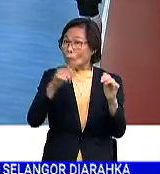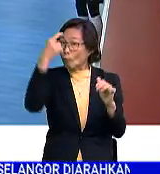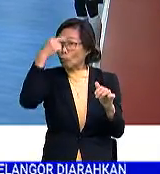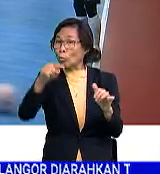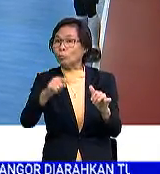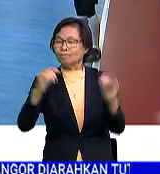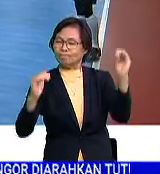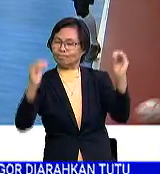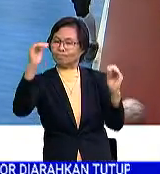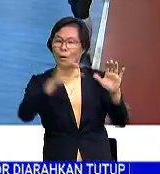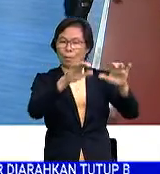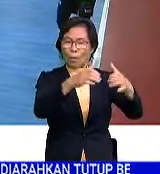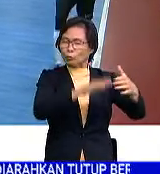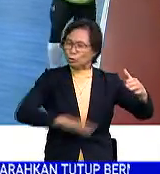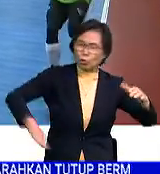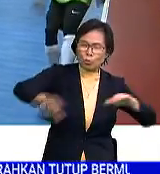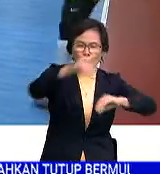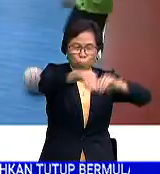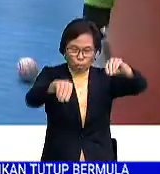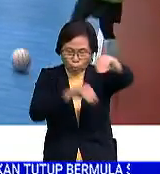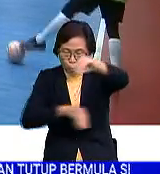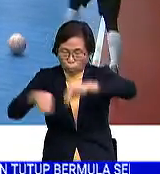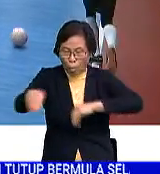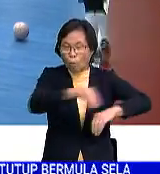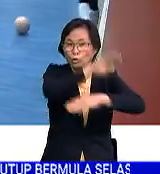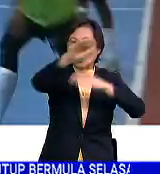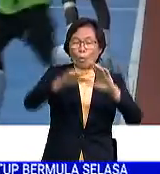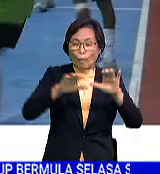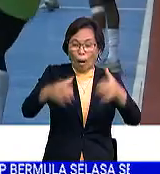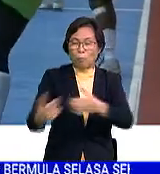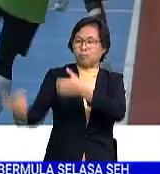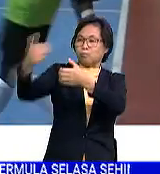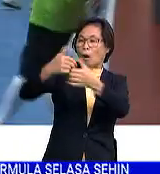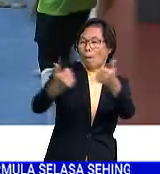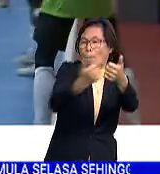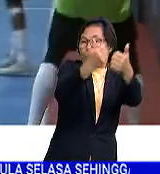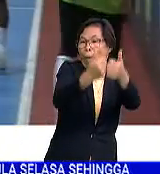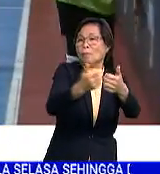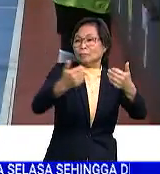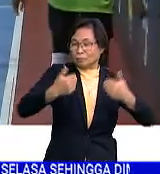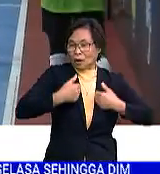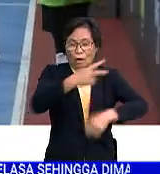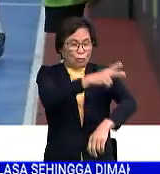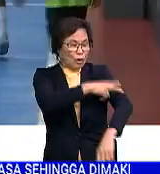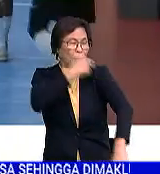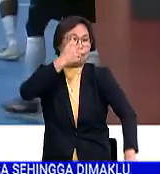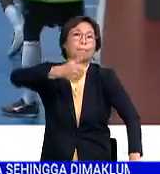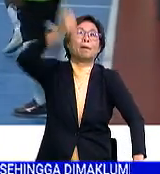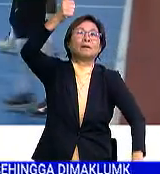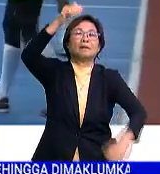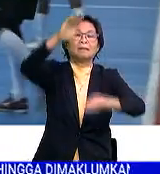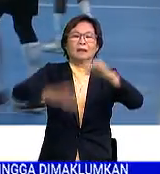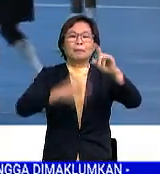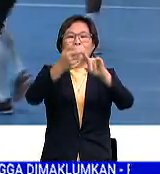bagi mengimbang pasukan di semua posisi memandangkan semua pasukan yang akan menyertai kejohanan berada di ranking yang lebih tinggi dari